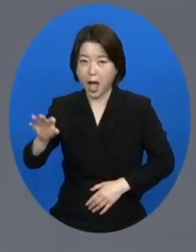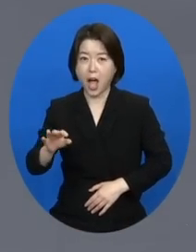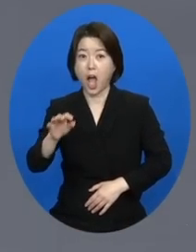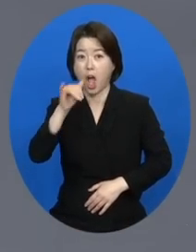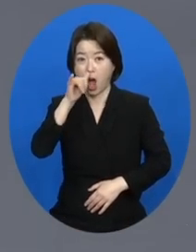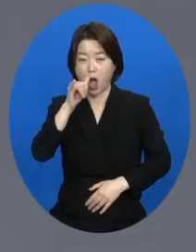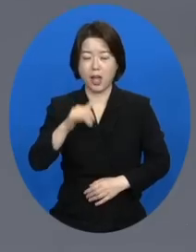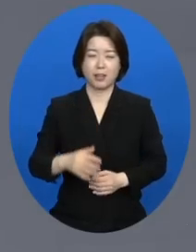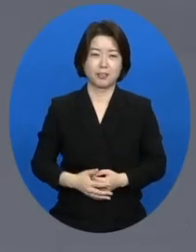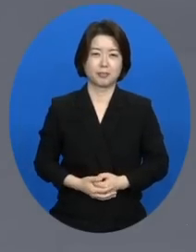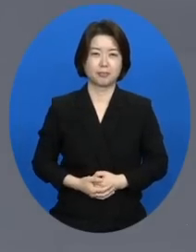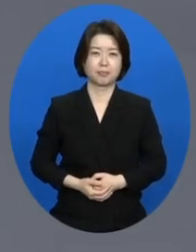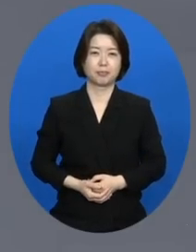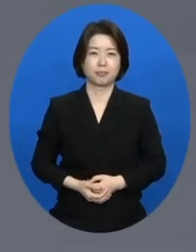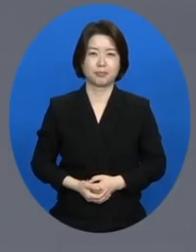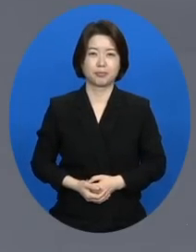있었어요.